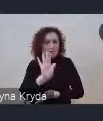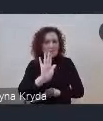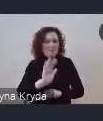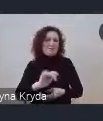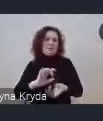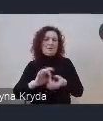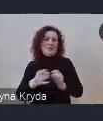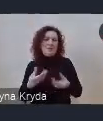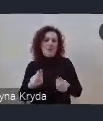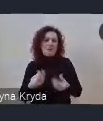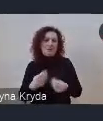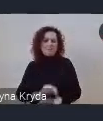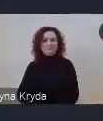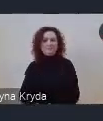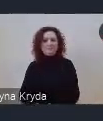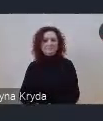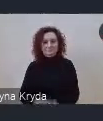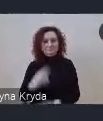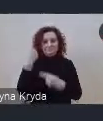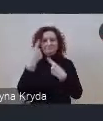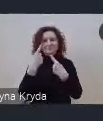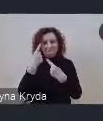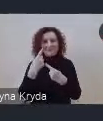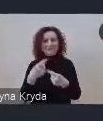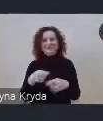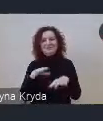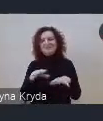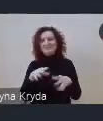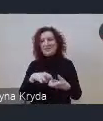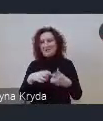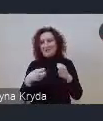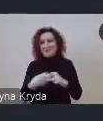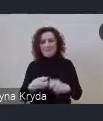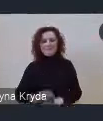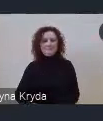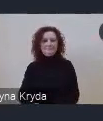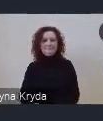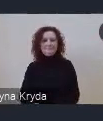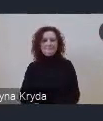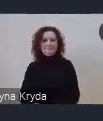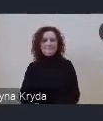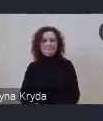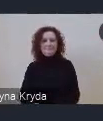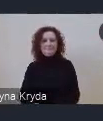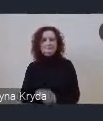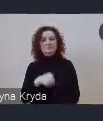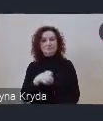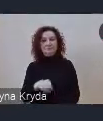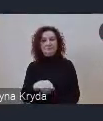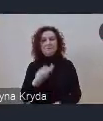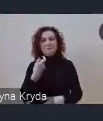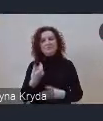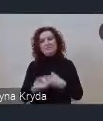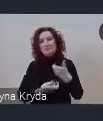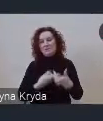mokro Myślę że ktoś się z was was tym spotkał bo to jest jednak nagminny problem z tego co widzę no tutaj ogromną kwestie także